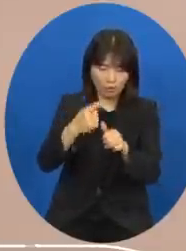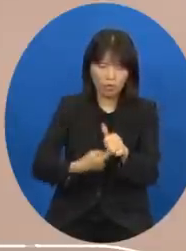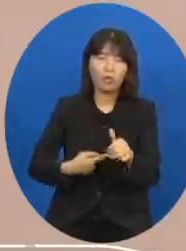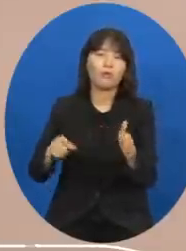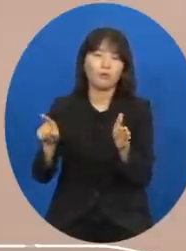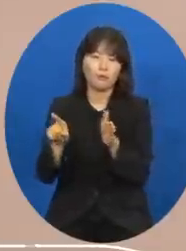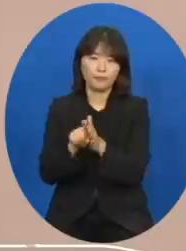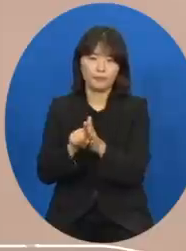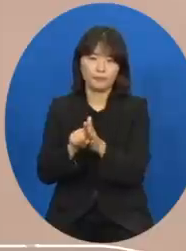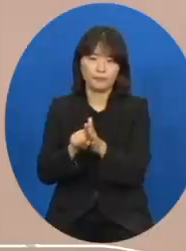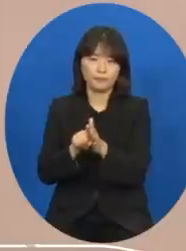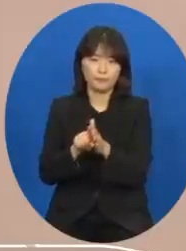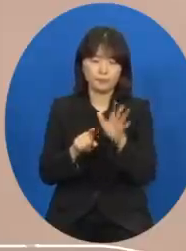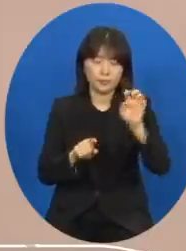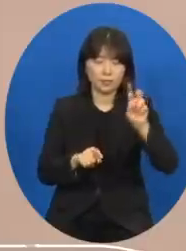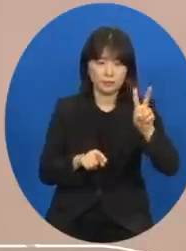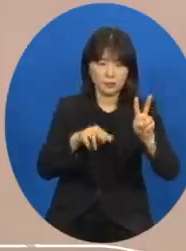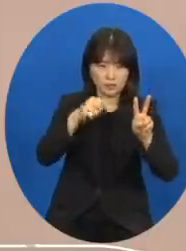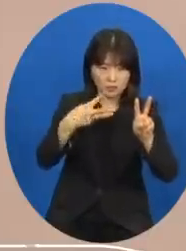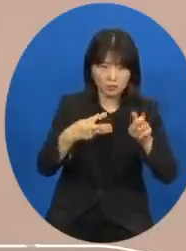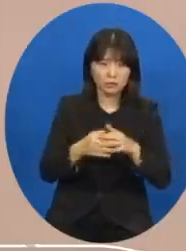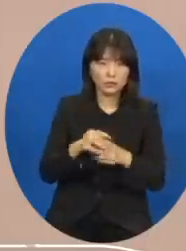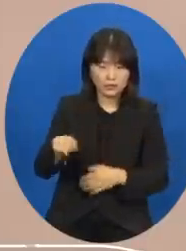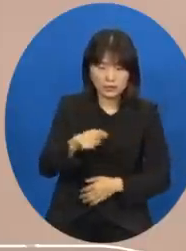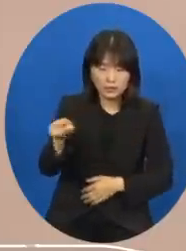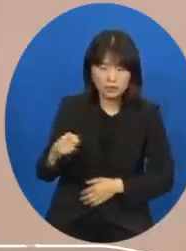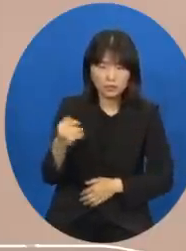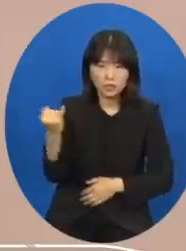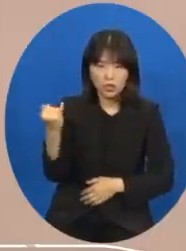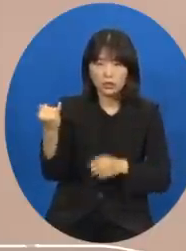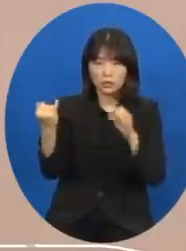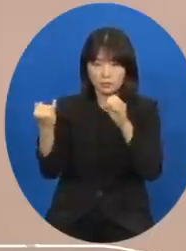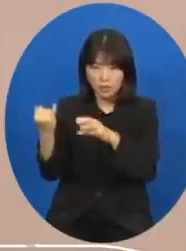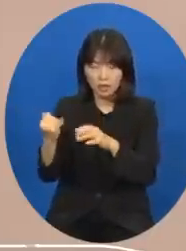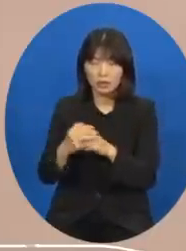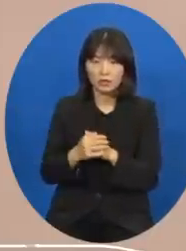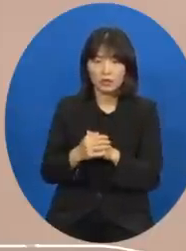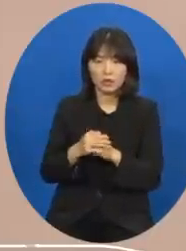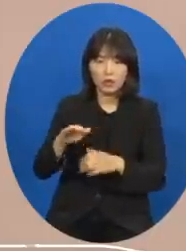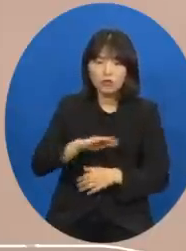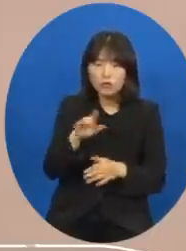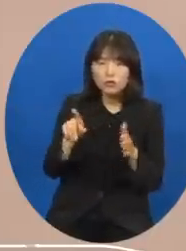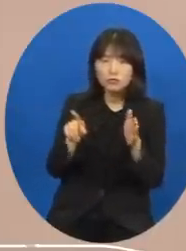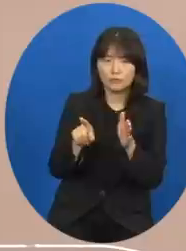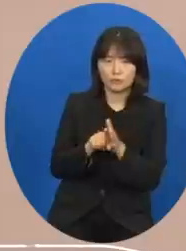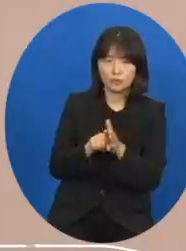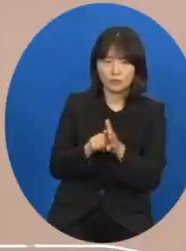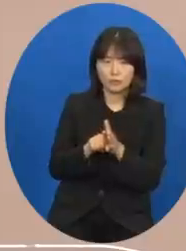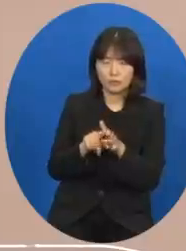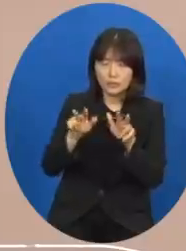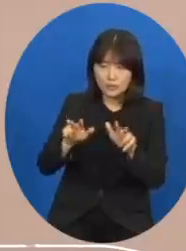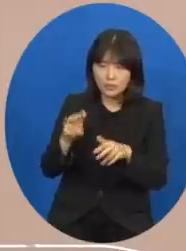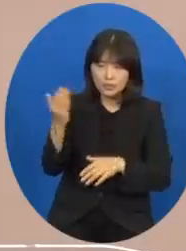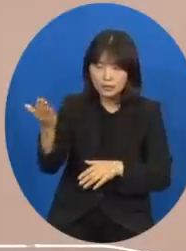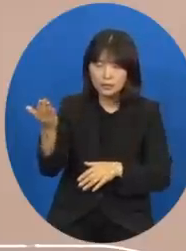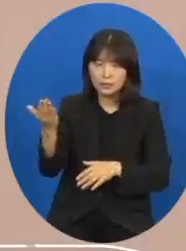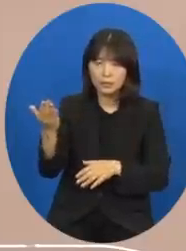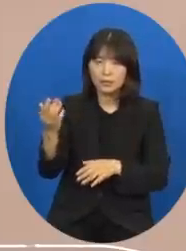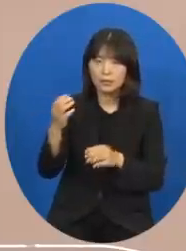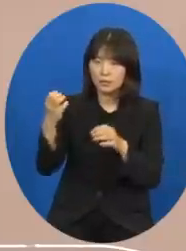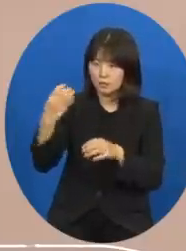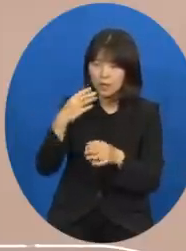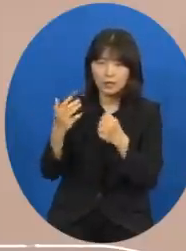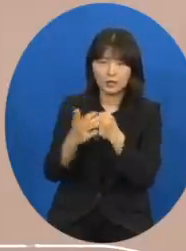되었다. 42절에 그들은 그 여자에게 말하였다. 우리가 믿는 것은 이제 당신의